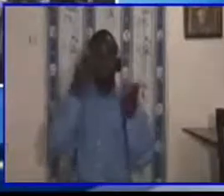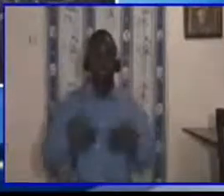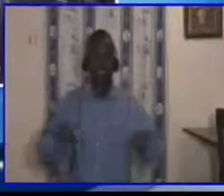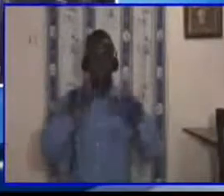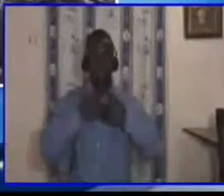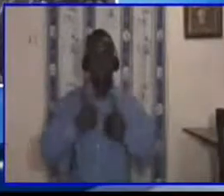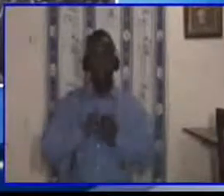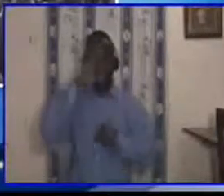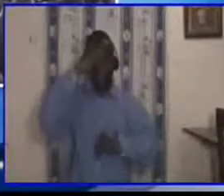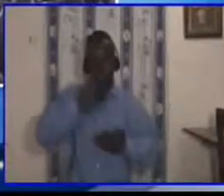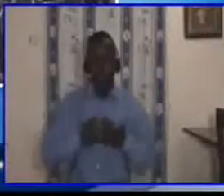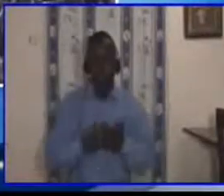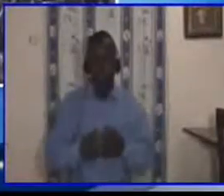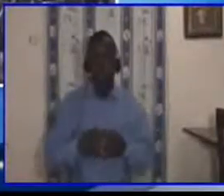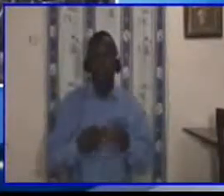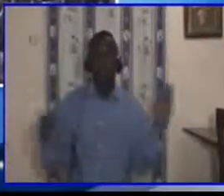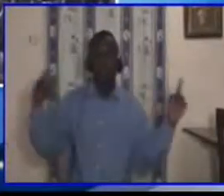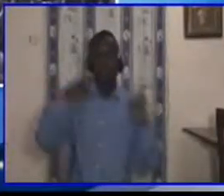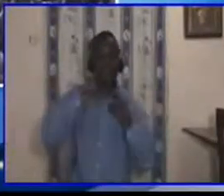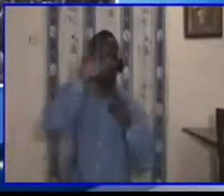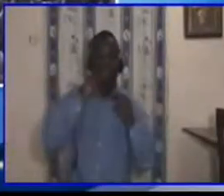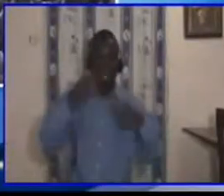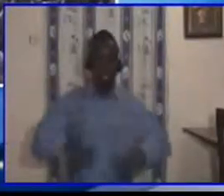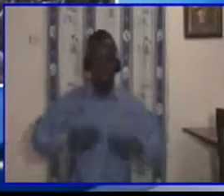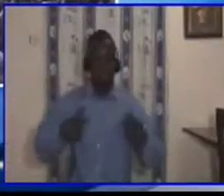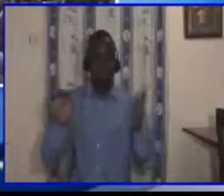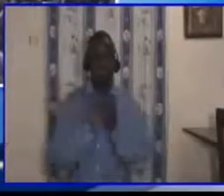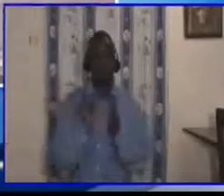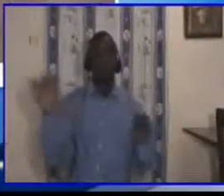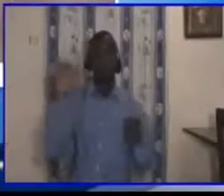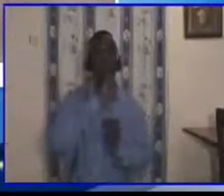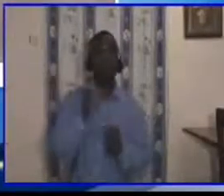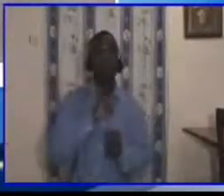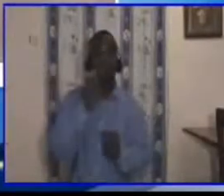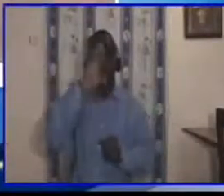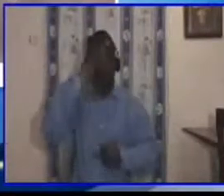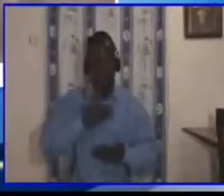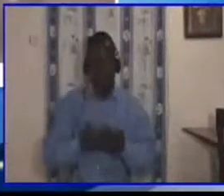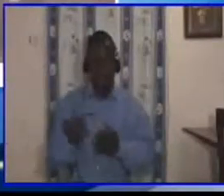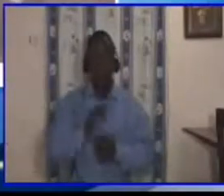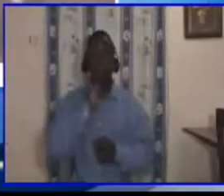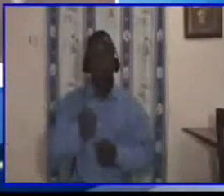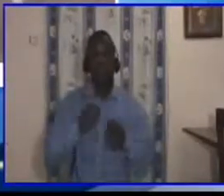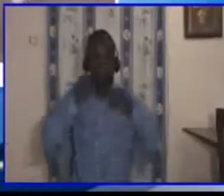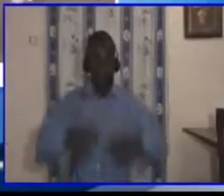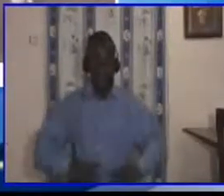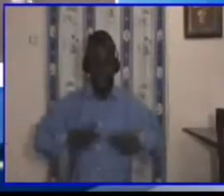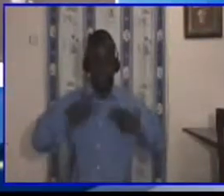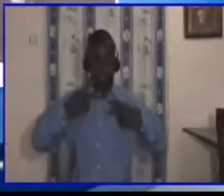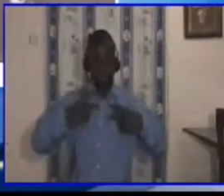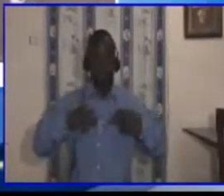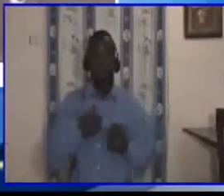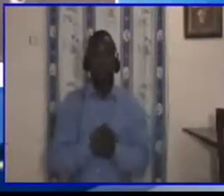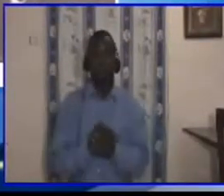meno che non ha il figlio di dio non ha la vita di te a